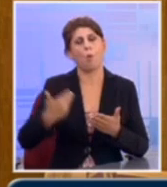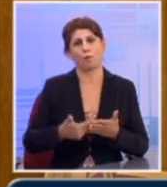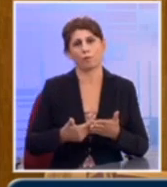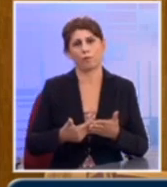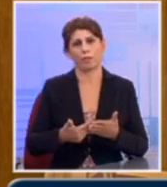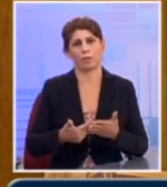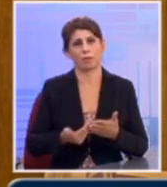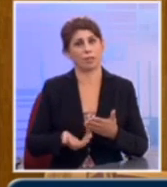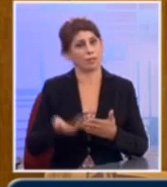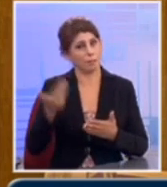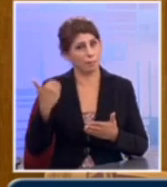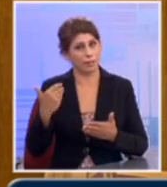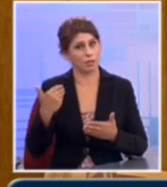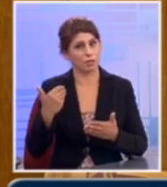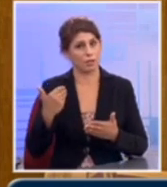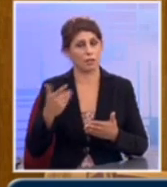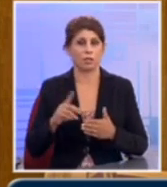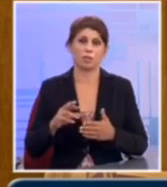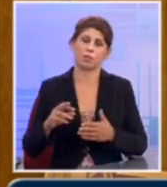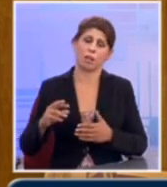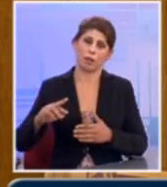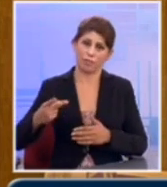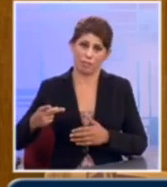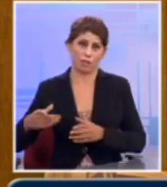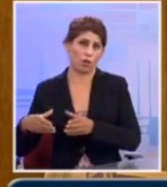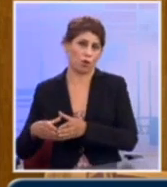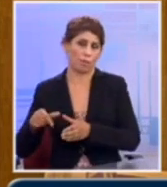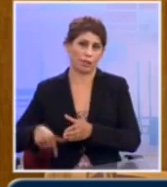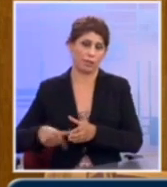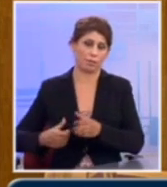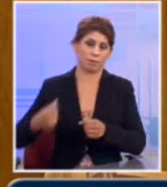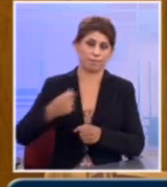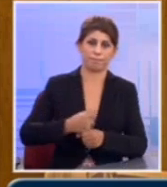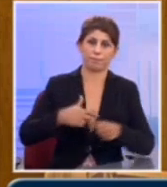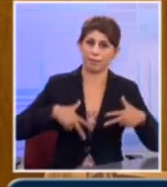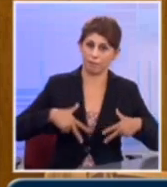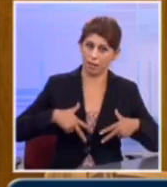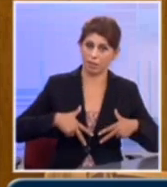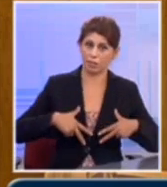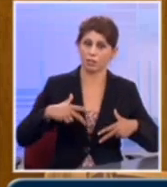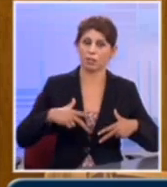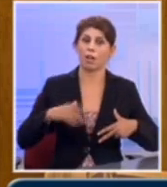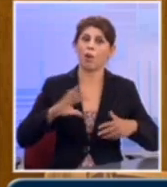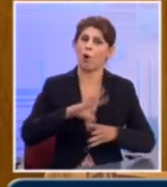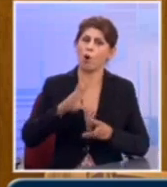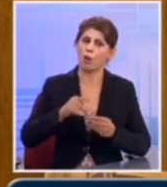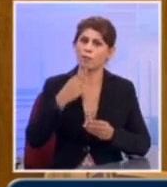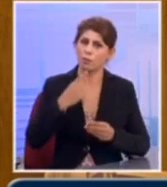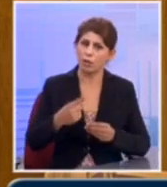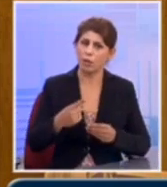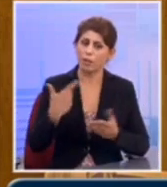διάστημα και και πριν σαν αξιωματική αντιπολίτευση και σήμερα σαν κυβέρνηση για το ότι